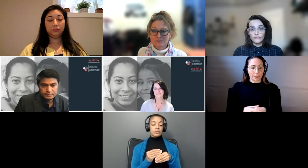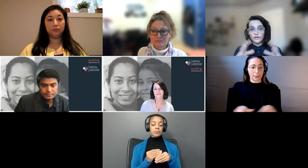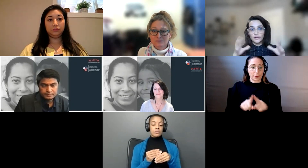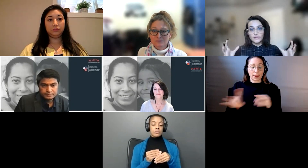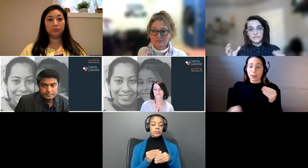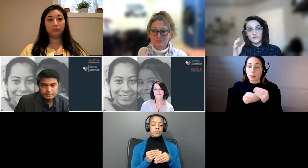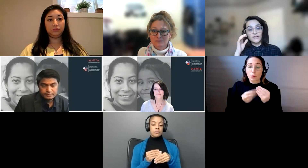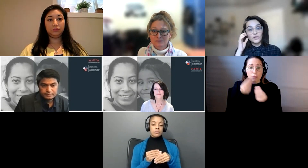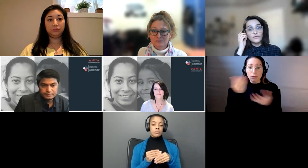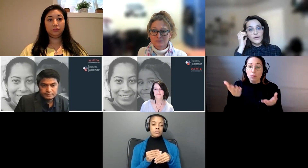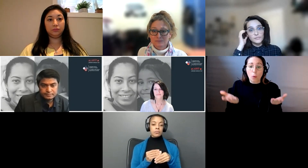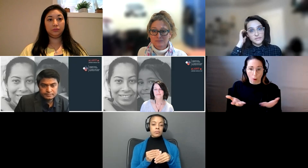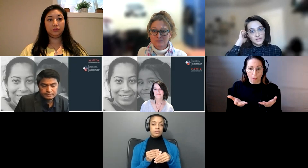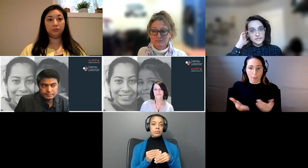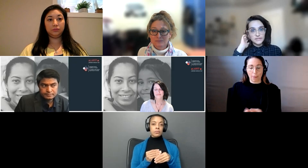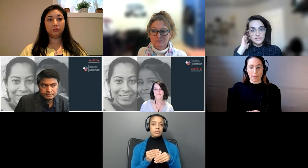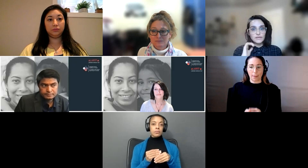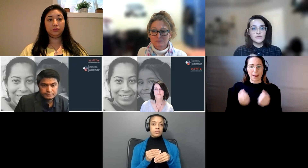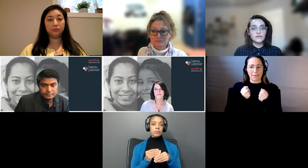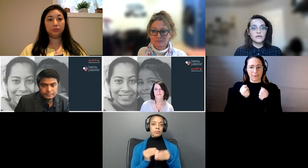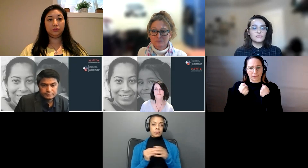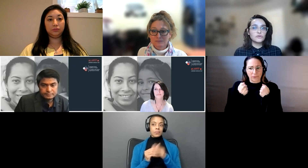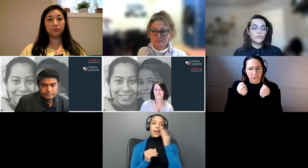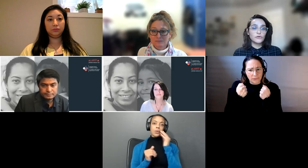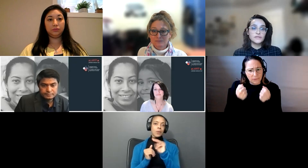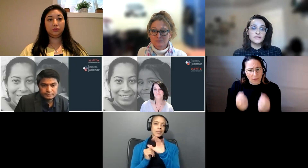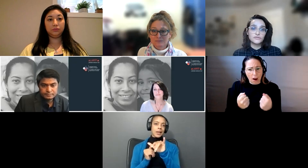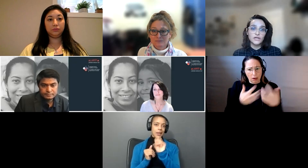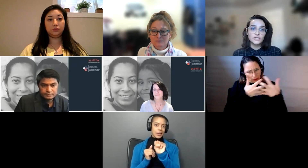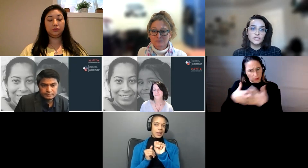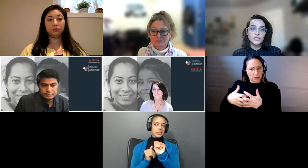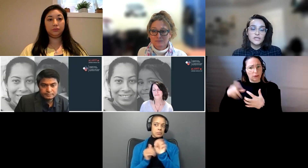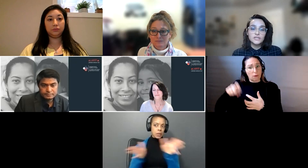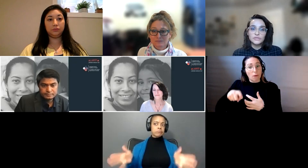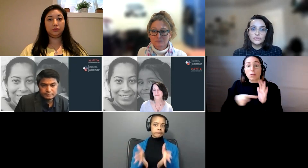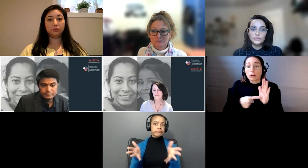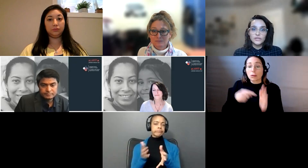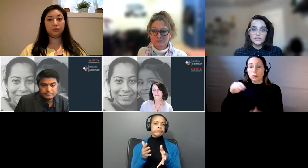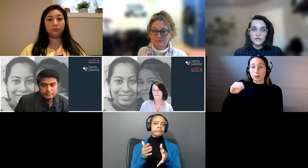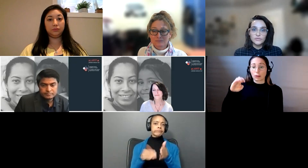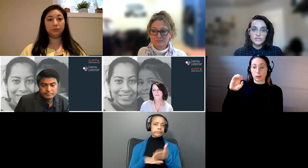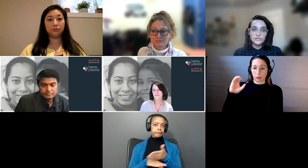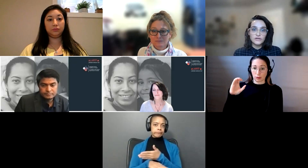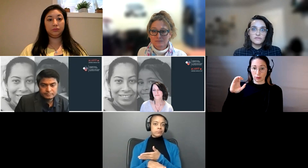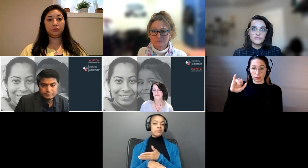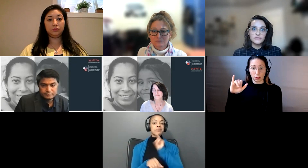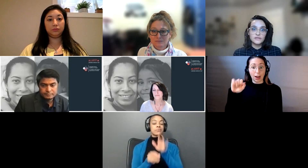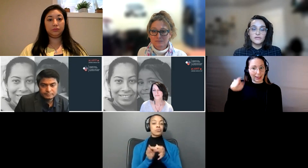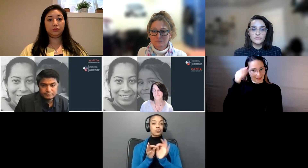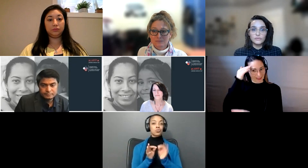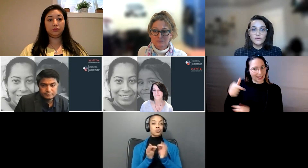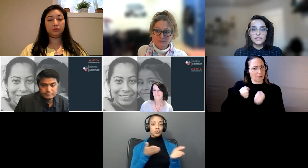besoin d'avoir un effort cohérent. Je sais que MCIS fait des efforts dans cette direction pour assurer que l'interprétation